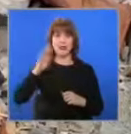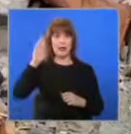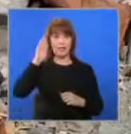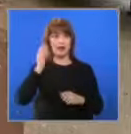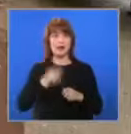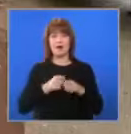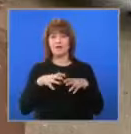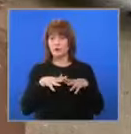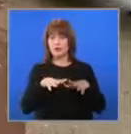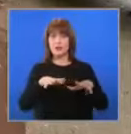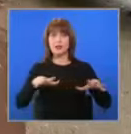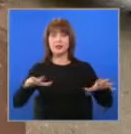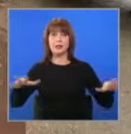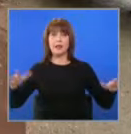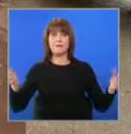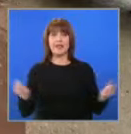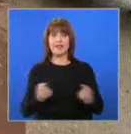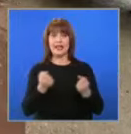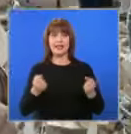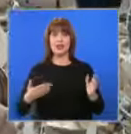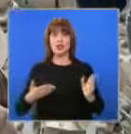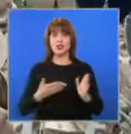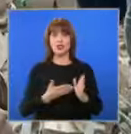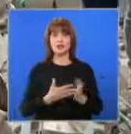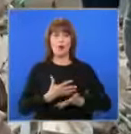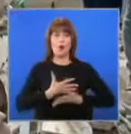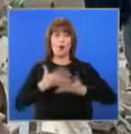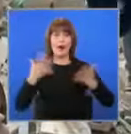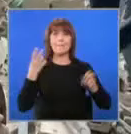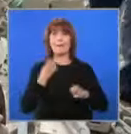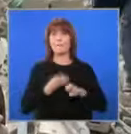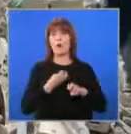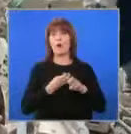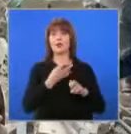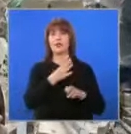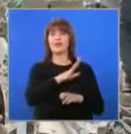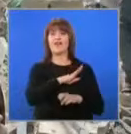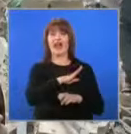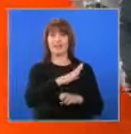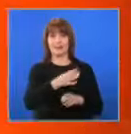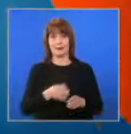проведе и мащабна операция срещу най-голямата болница в Газа.